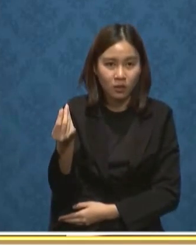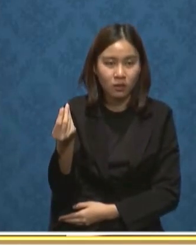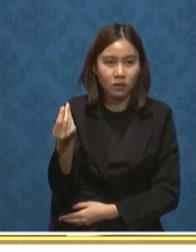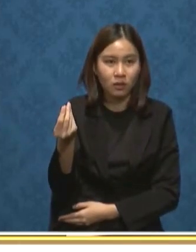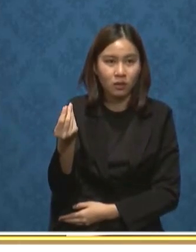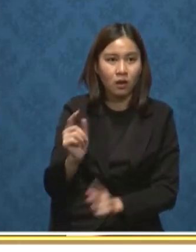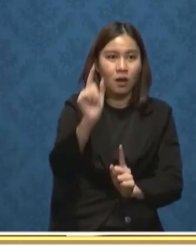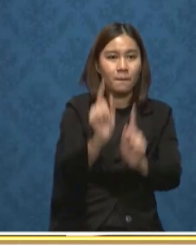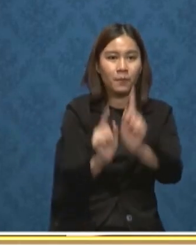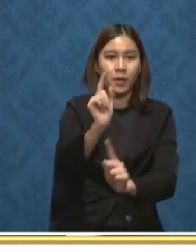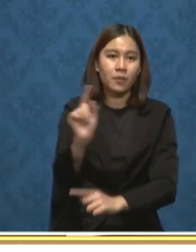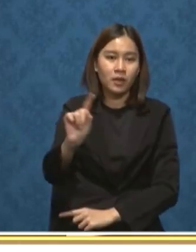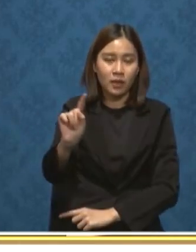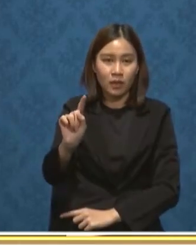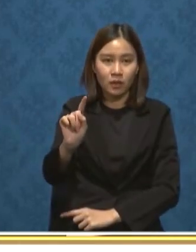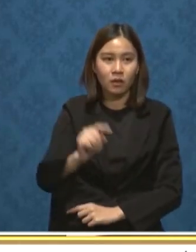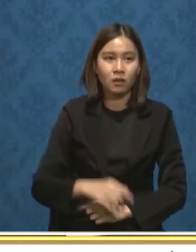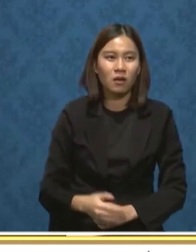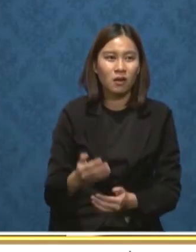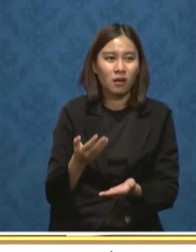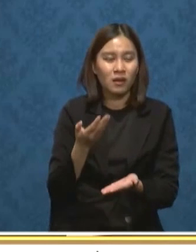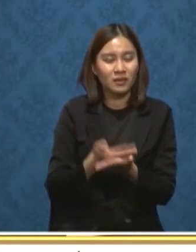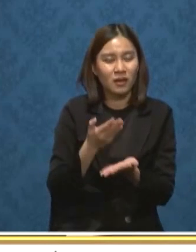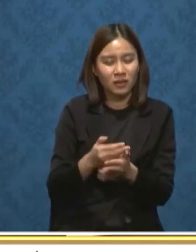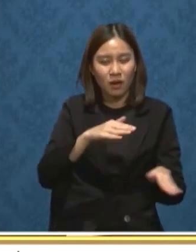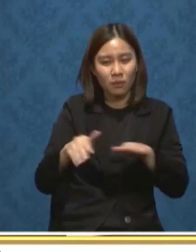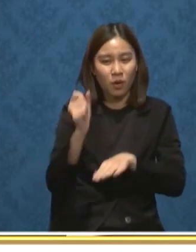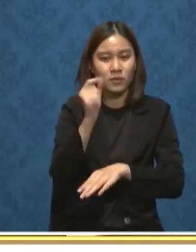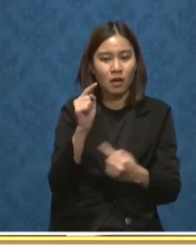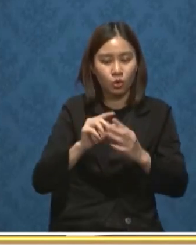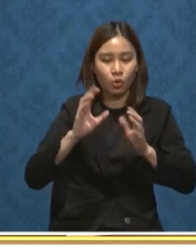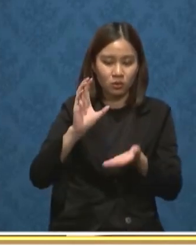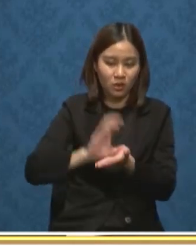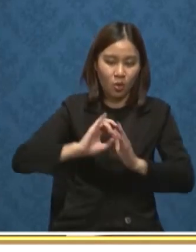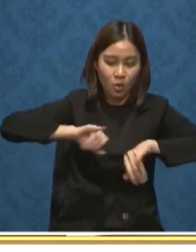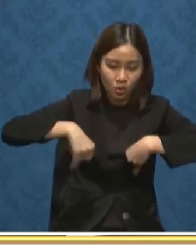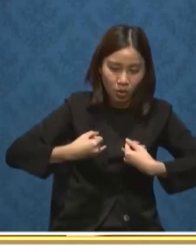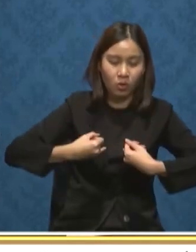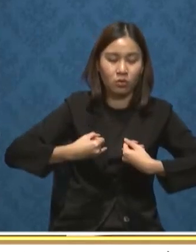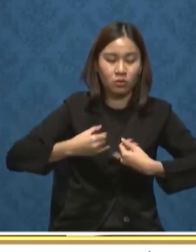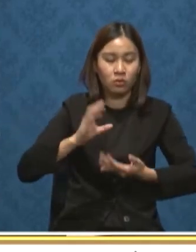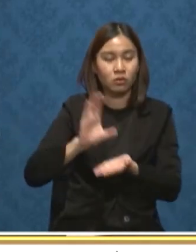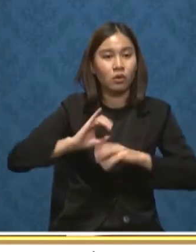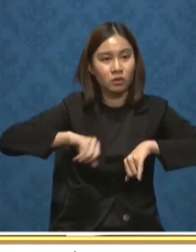มีการประเมินครัว่าค่าพรอมจ่ายทตองจ่ายให้กับในทุนเสือนนอนกิน LT